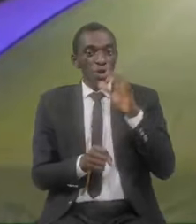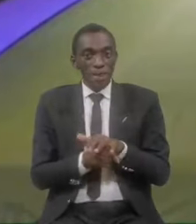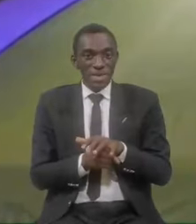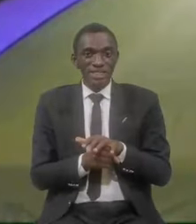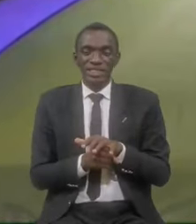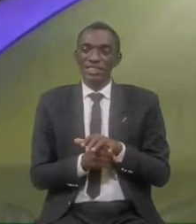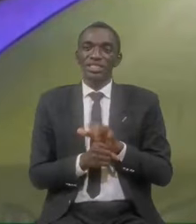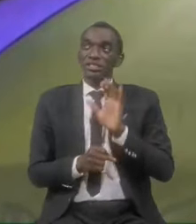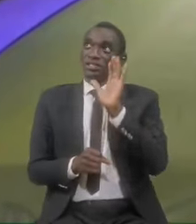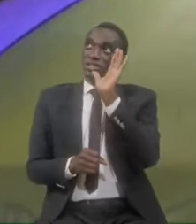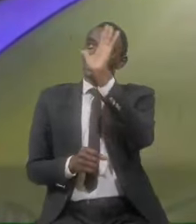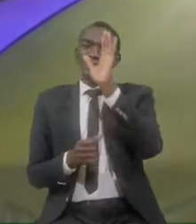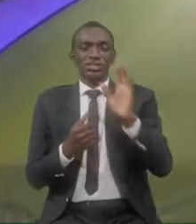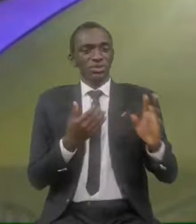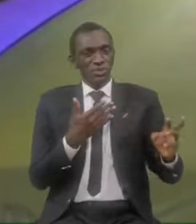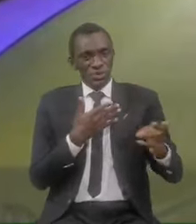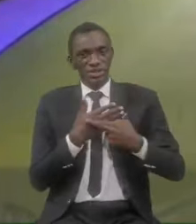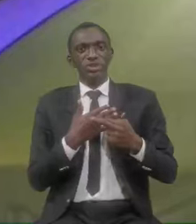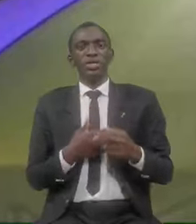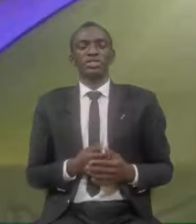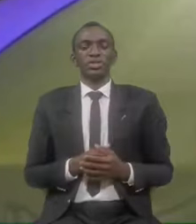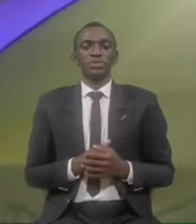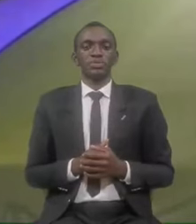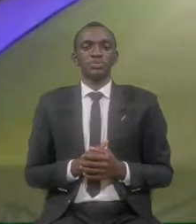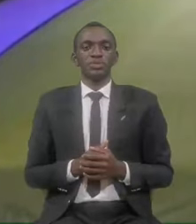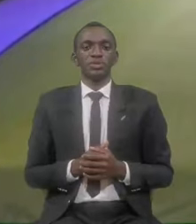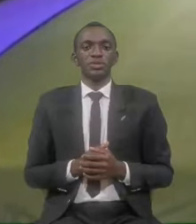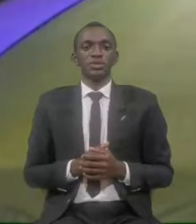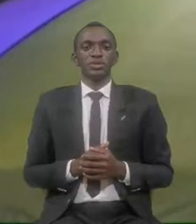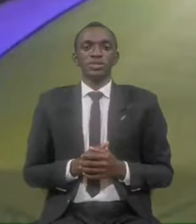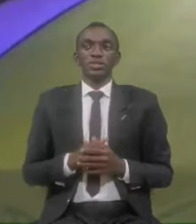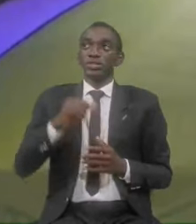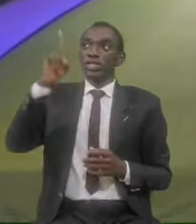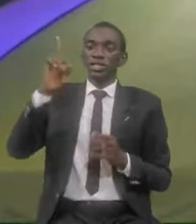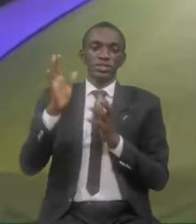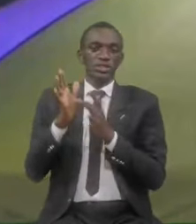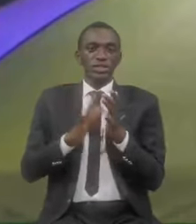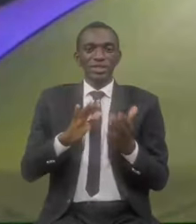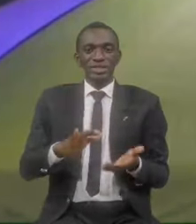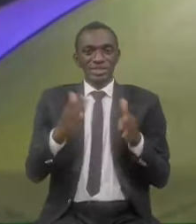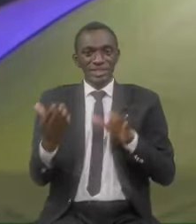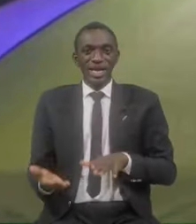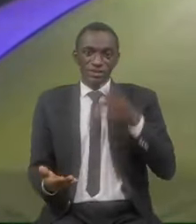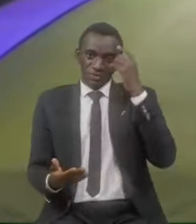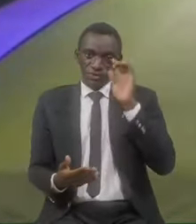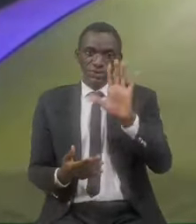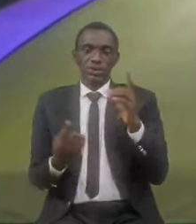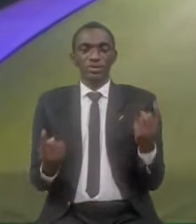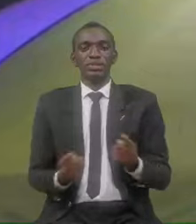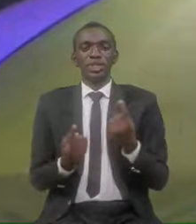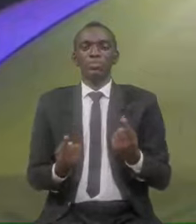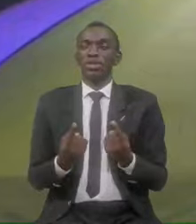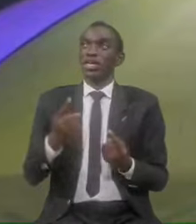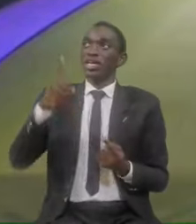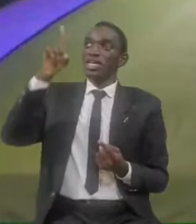La promesse de sa résurrection. Il est mort pour vos péchés. Il est sorti